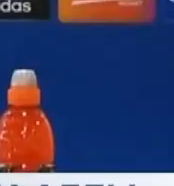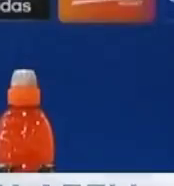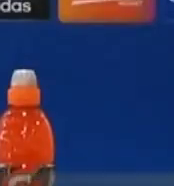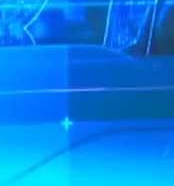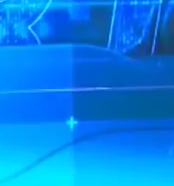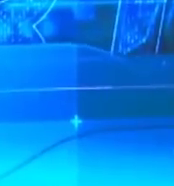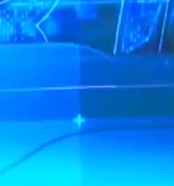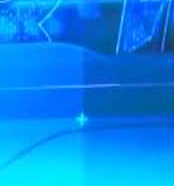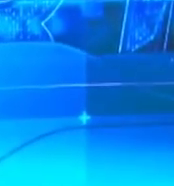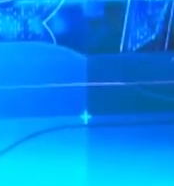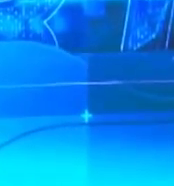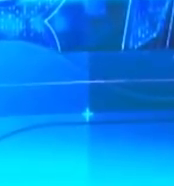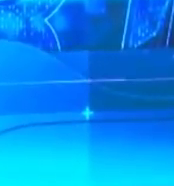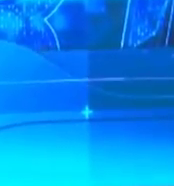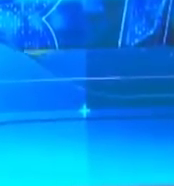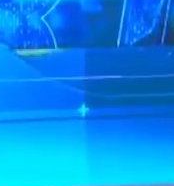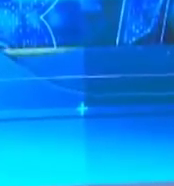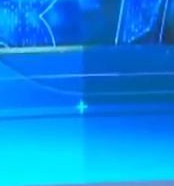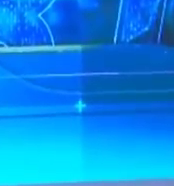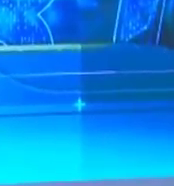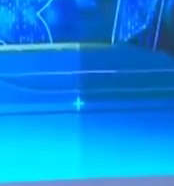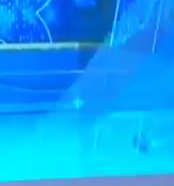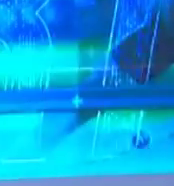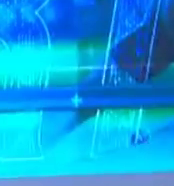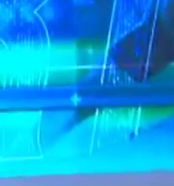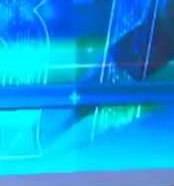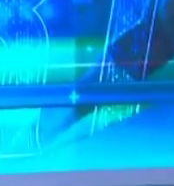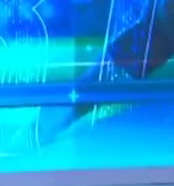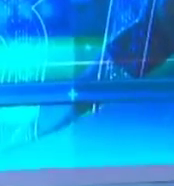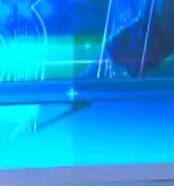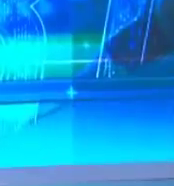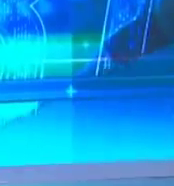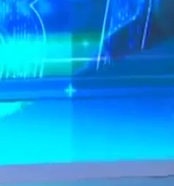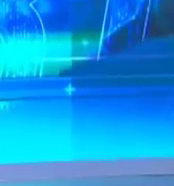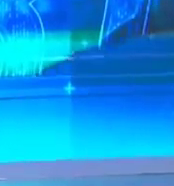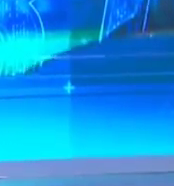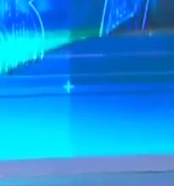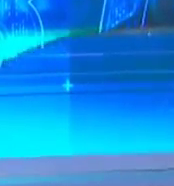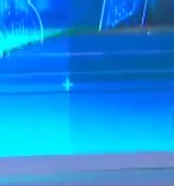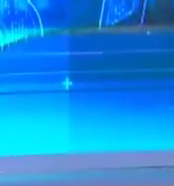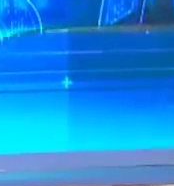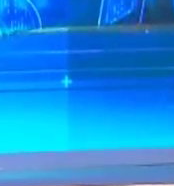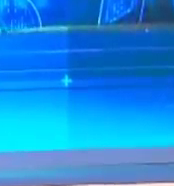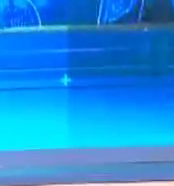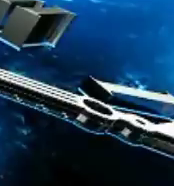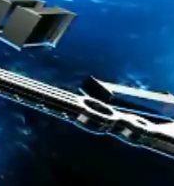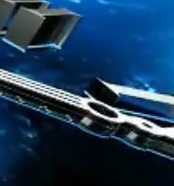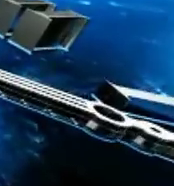жоқ. Бүгінгі бар спорт ақпараттары осындай. Келесі кездескенше сау болыңыз.